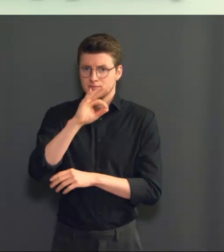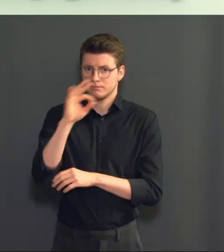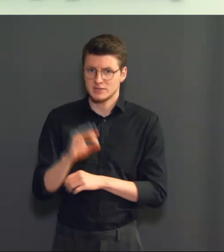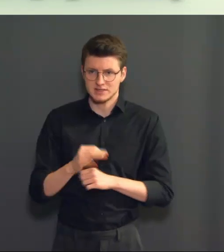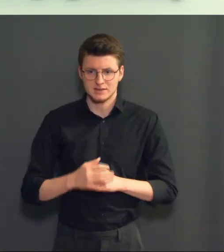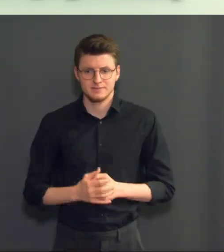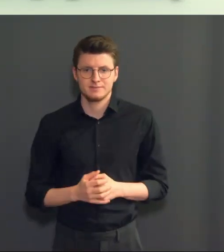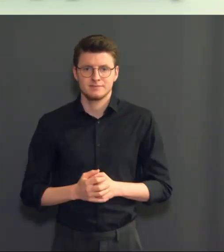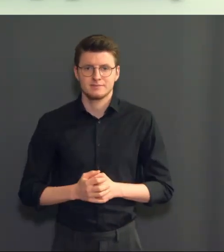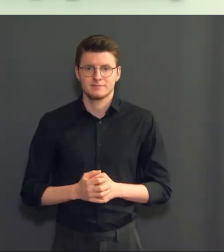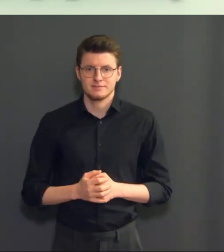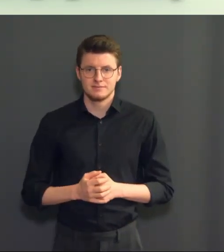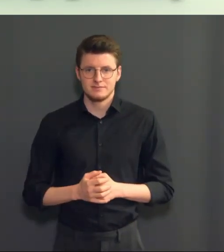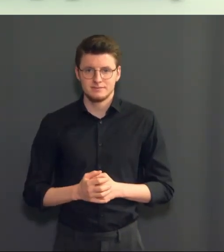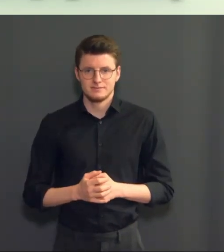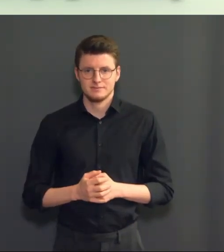op weekbasis.